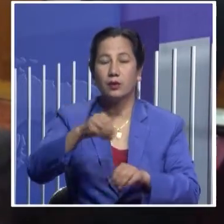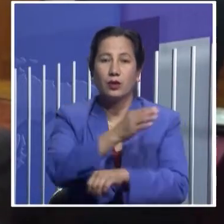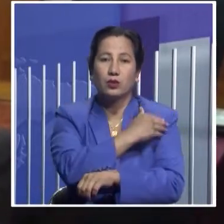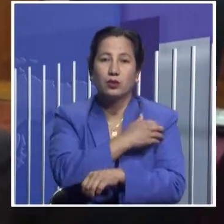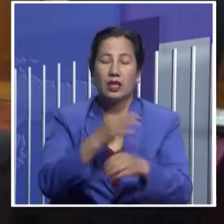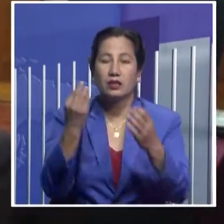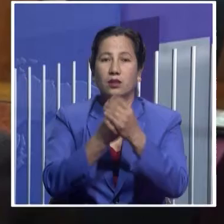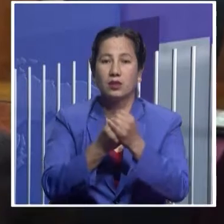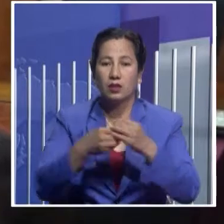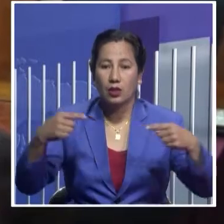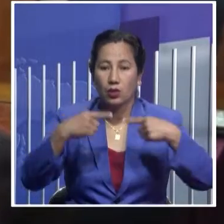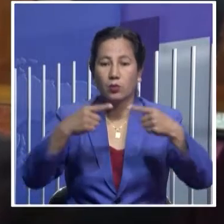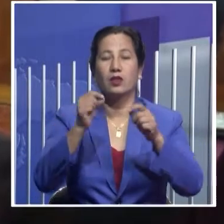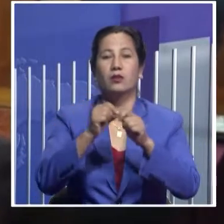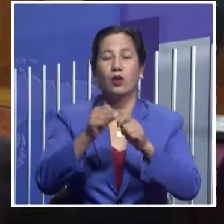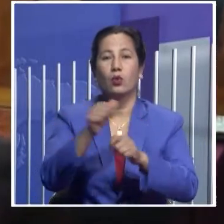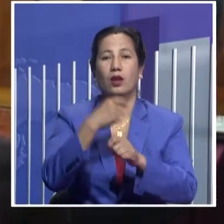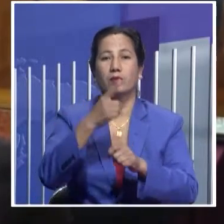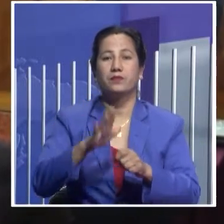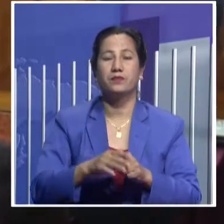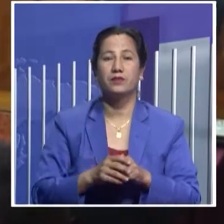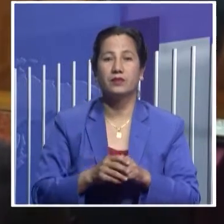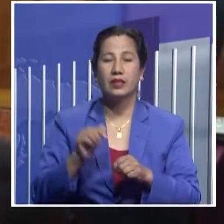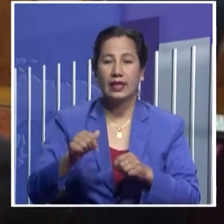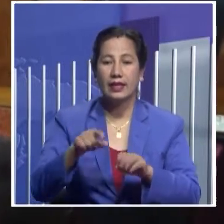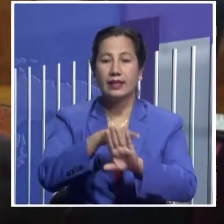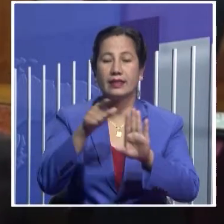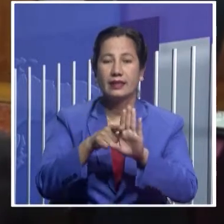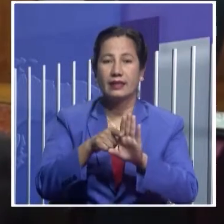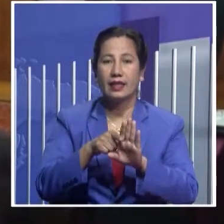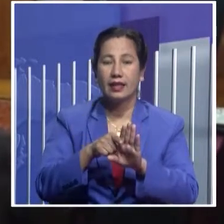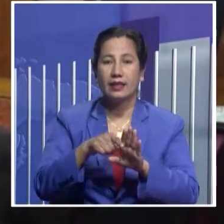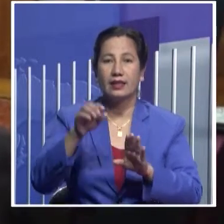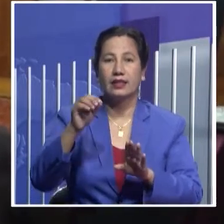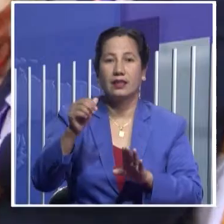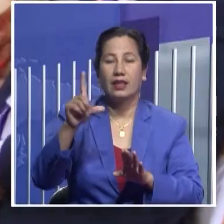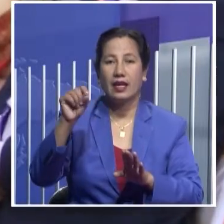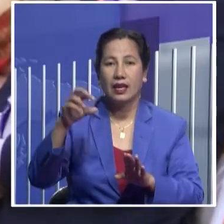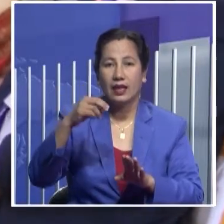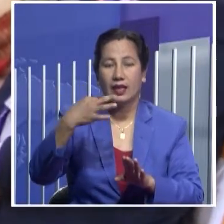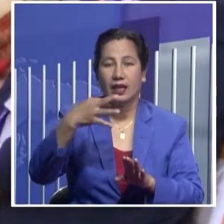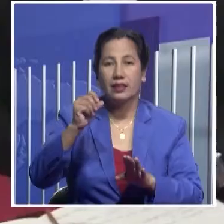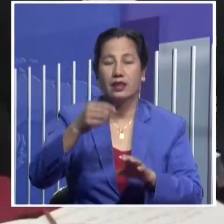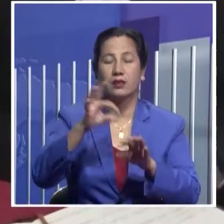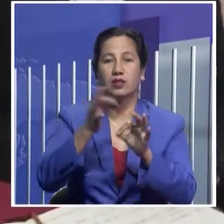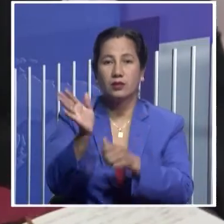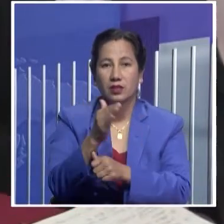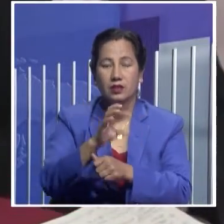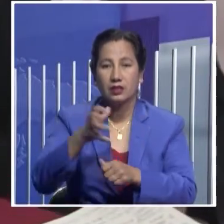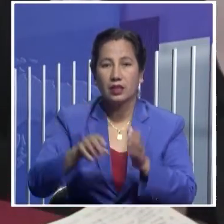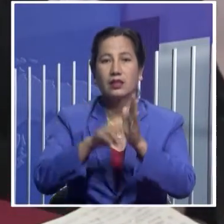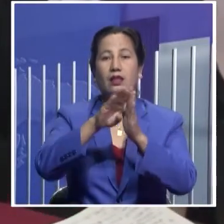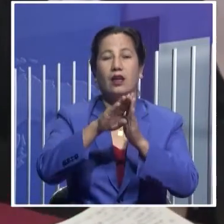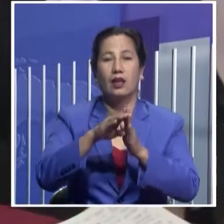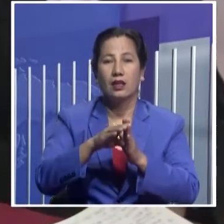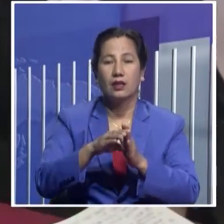समेटेर नमुना बनाइने पनि उहाँले बताउनुभयो। यही नीतिलाई आधार मानेर अन्य विषयगत मन्त्रालय र स्थानीय तहले